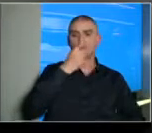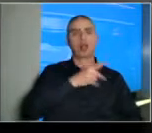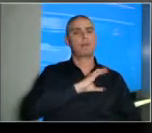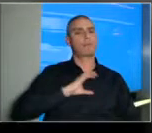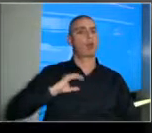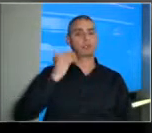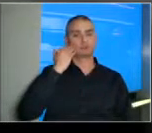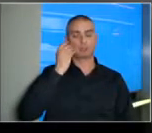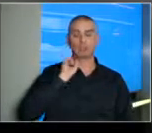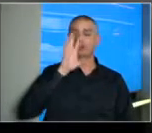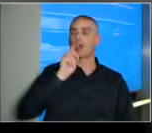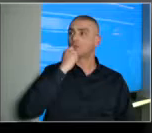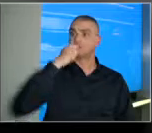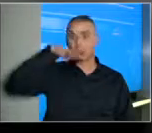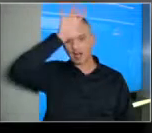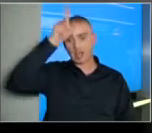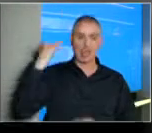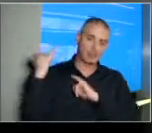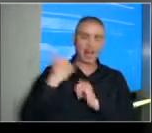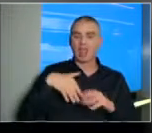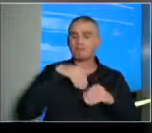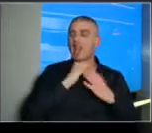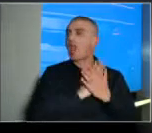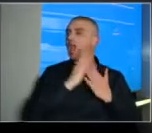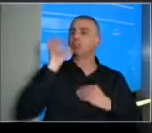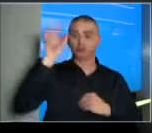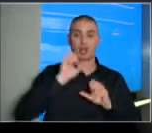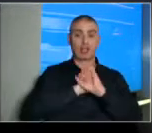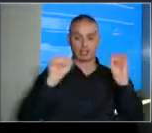האמריקאי, שלח את המוסד לטהרן להביא את ארכיון הגרעין,